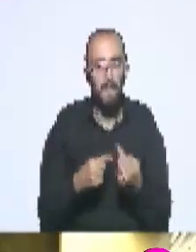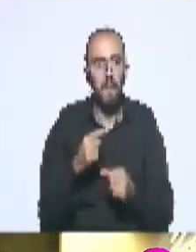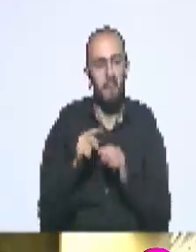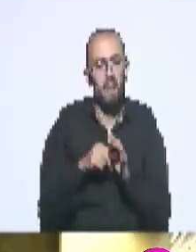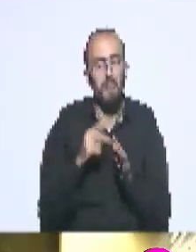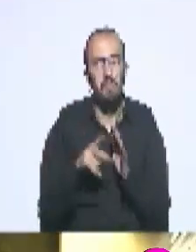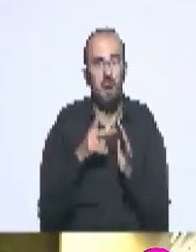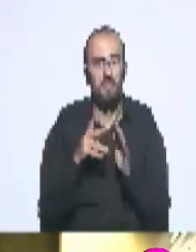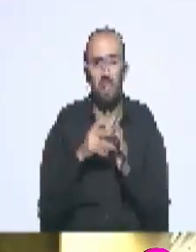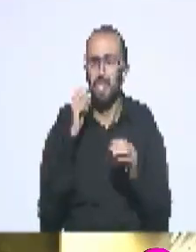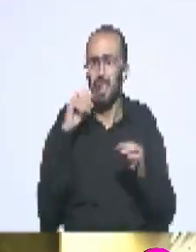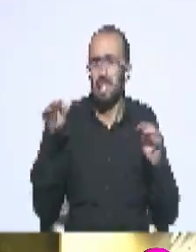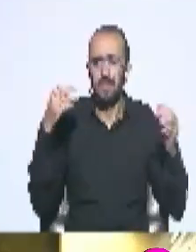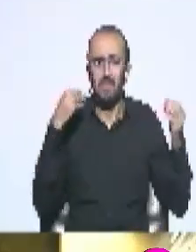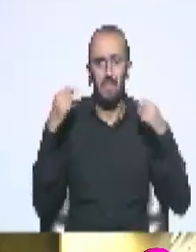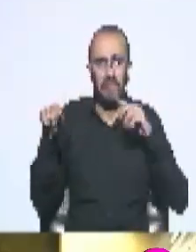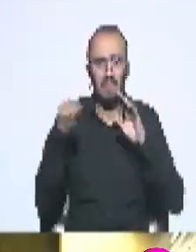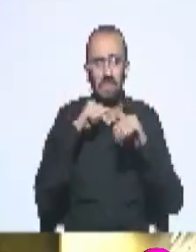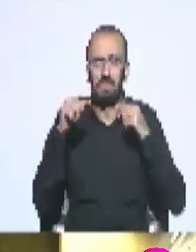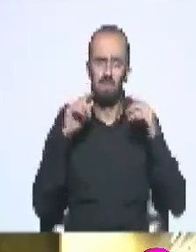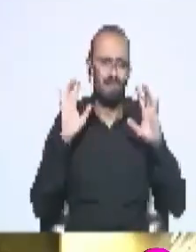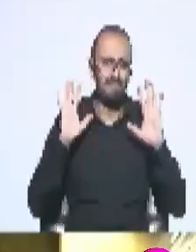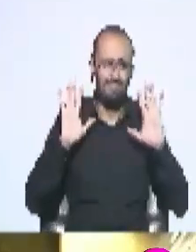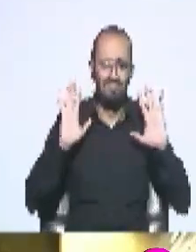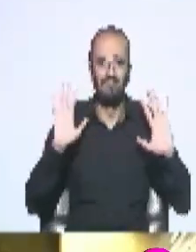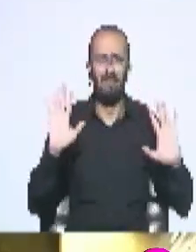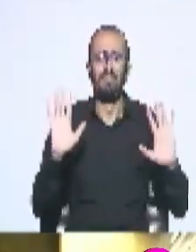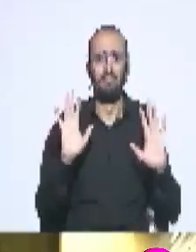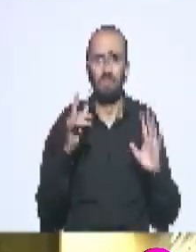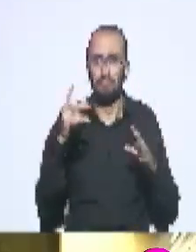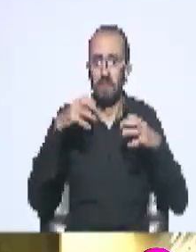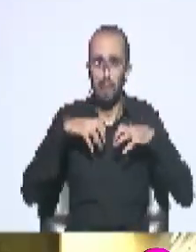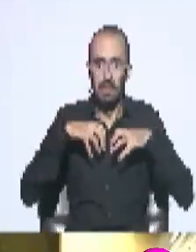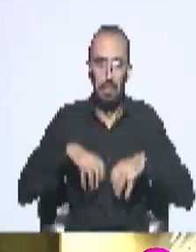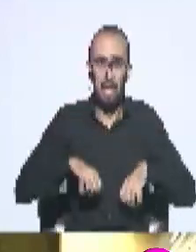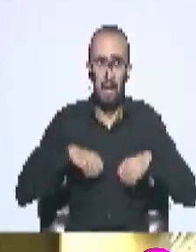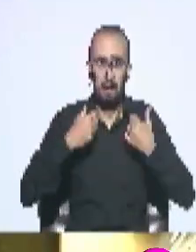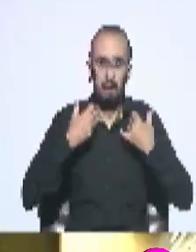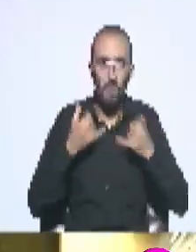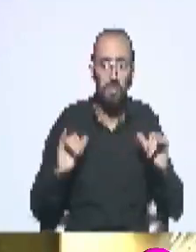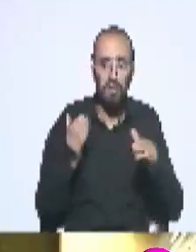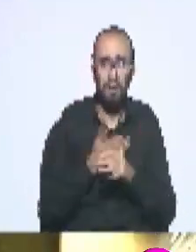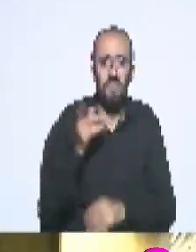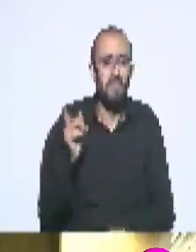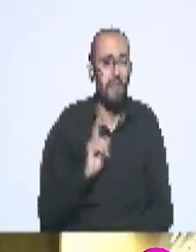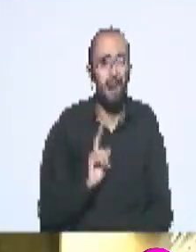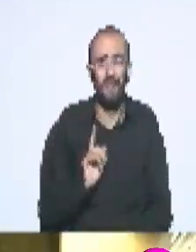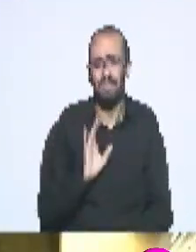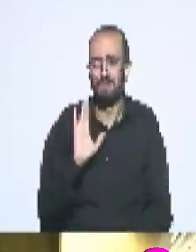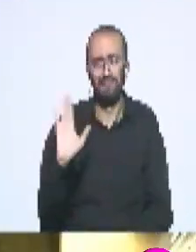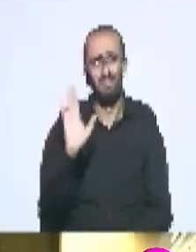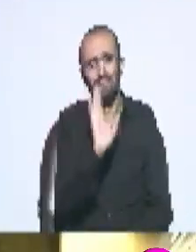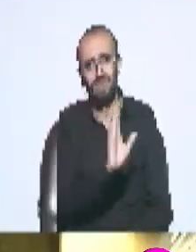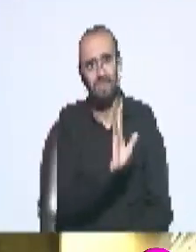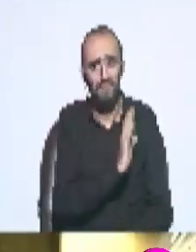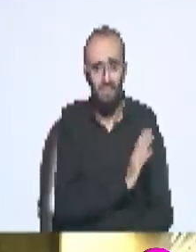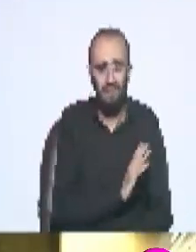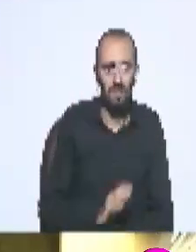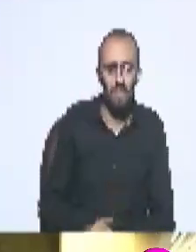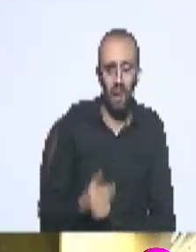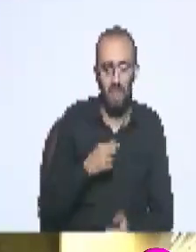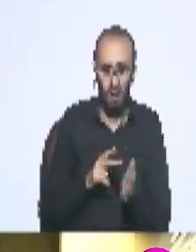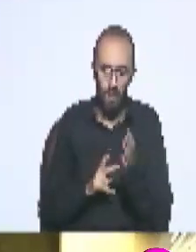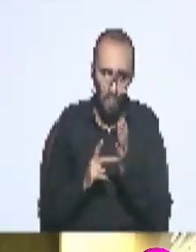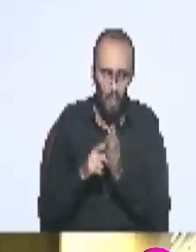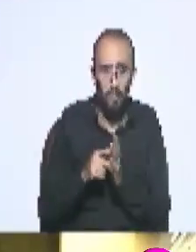ما تسرش بكلام الناس اللي حواليا وان هم اسيب حد يدمر لي حياتي او يدمر لي نفسيتي لا ان انا اقوم انا